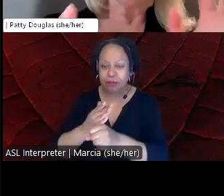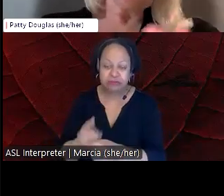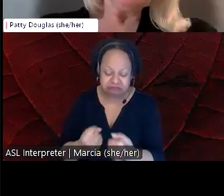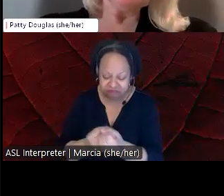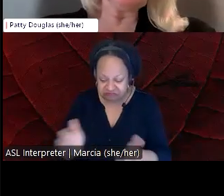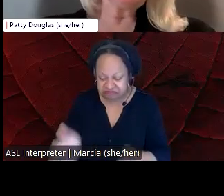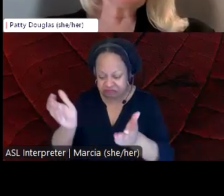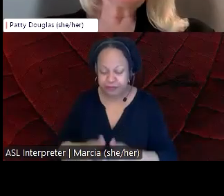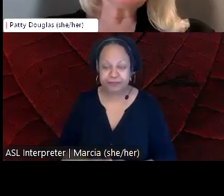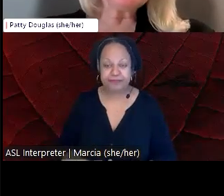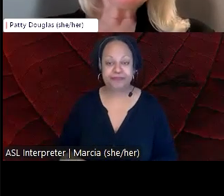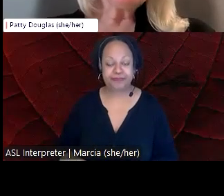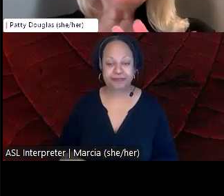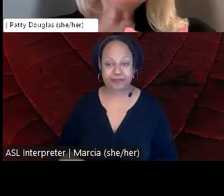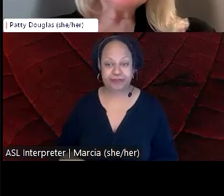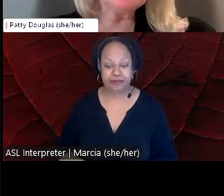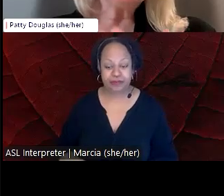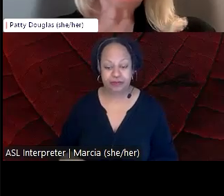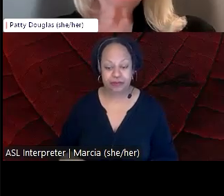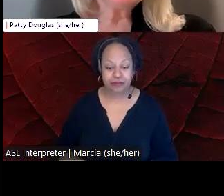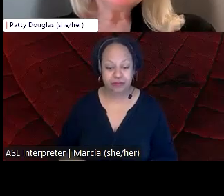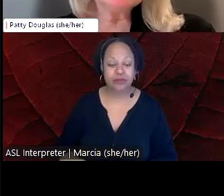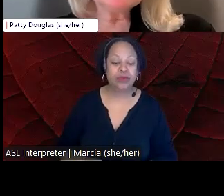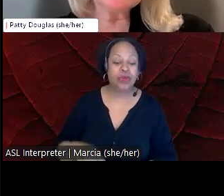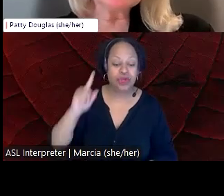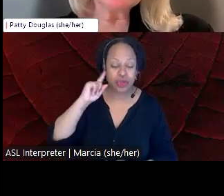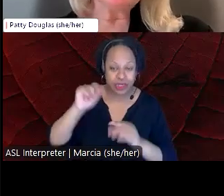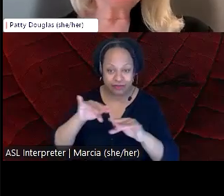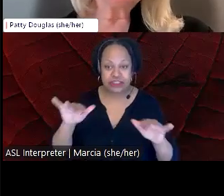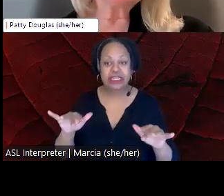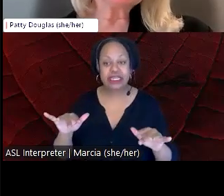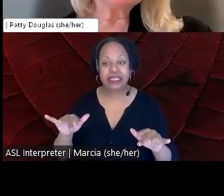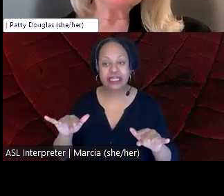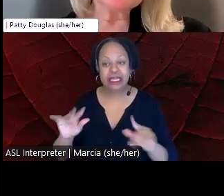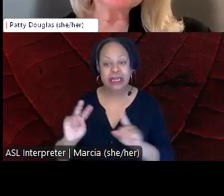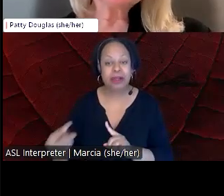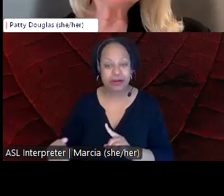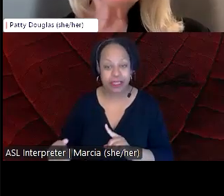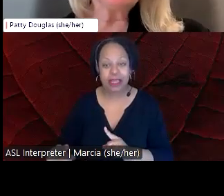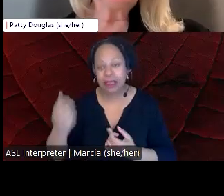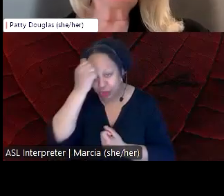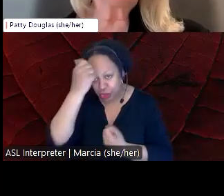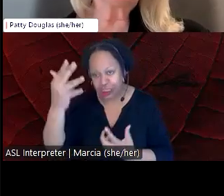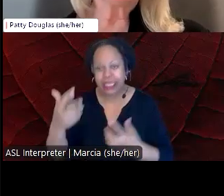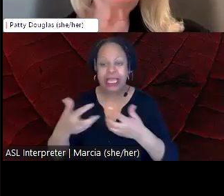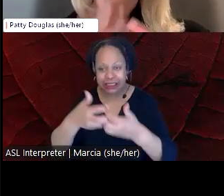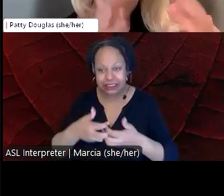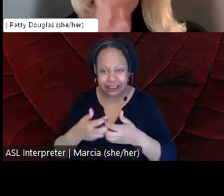les approches neuro-affirmatives. Maintenant, on a le paradigme, la